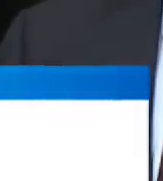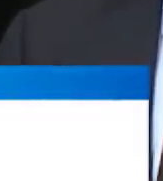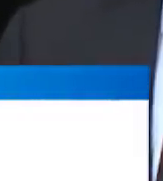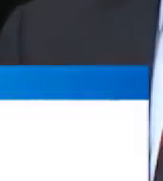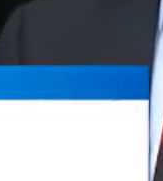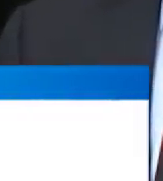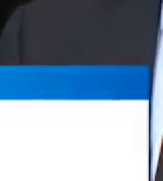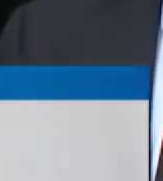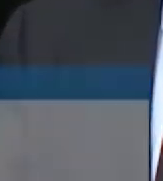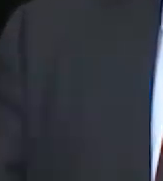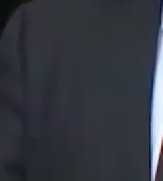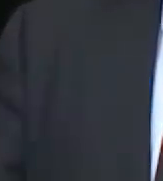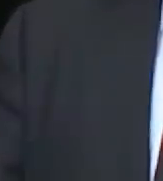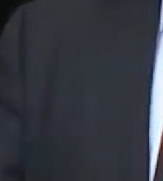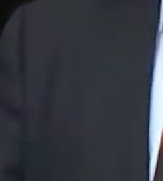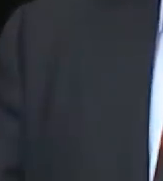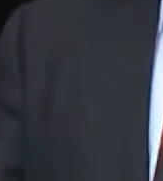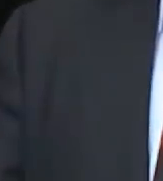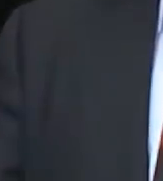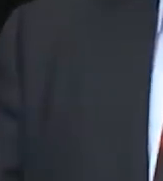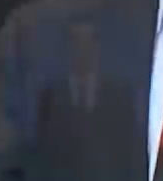좀 틀리니까. 예.